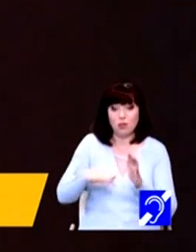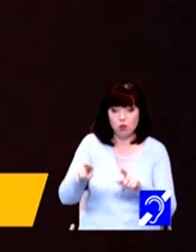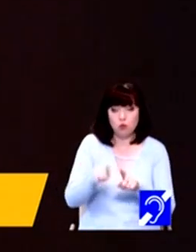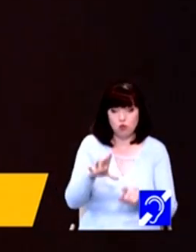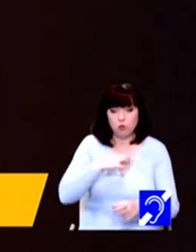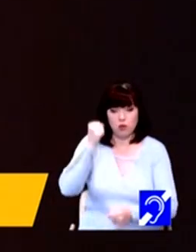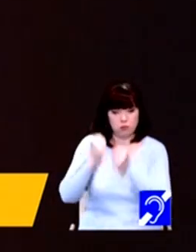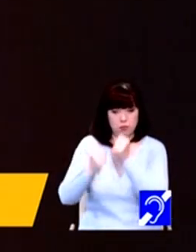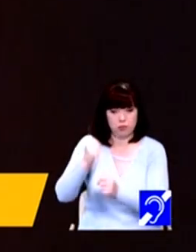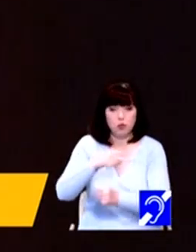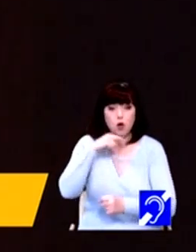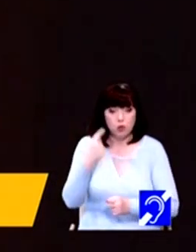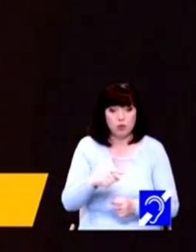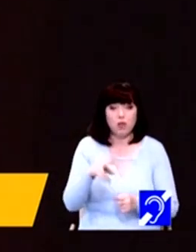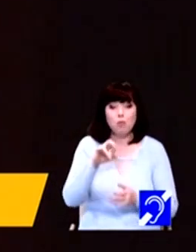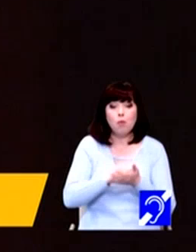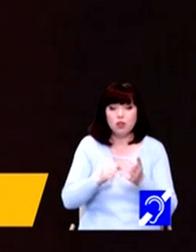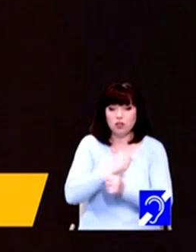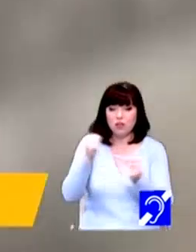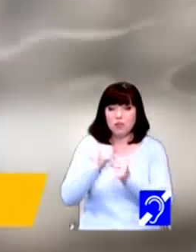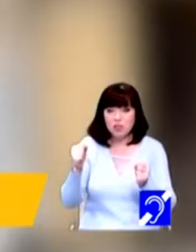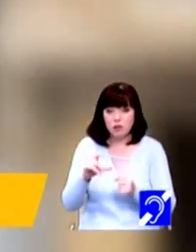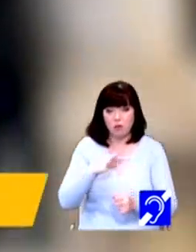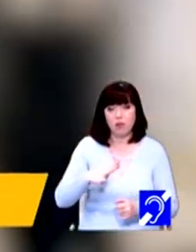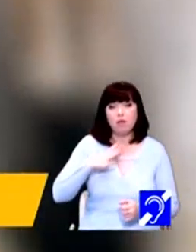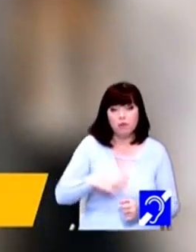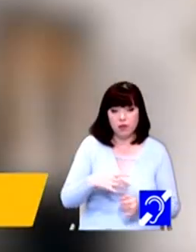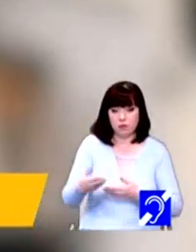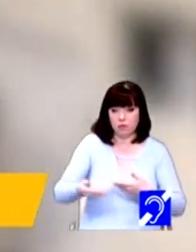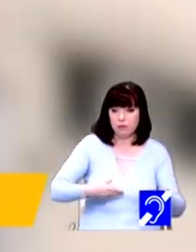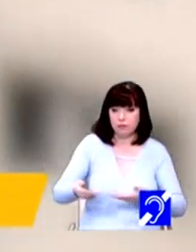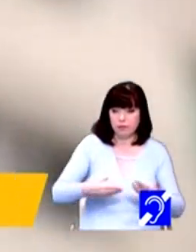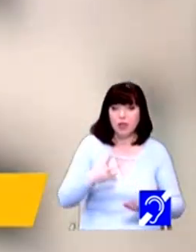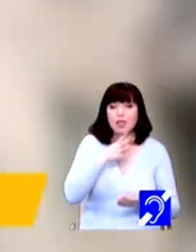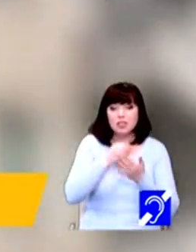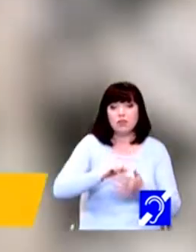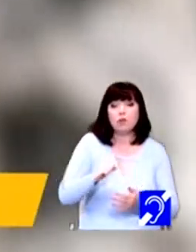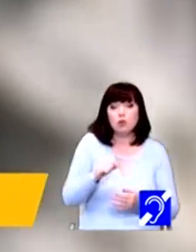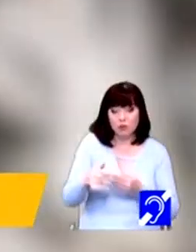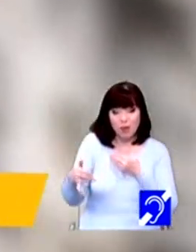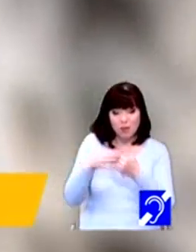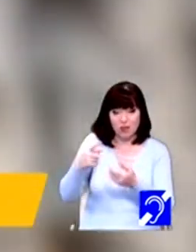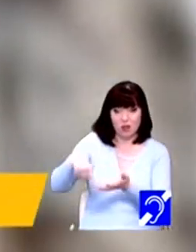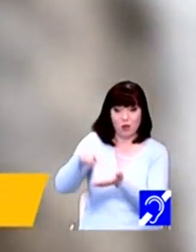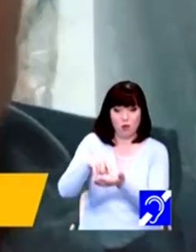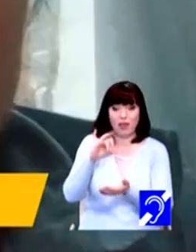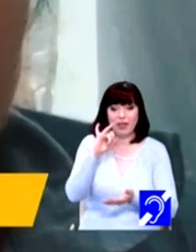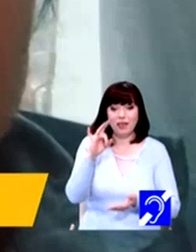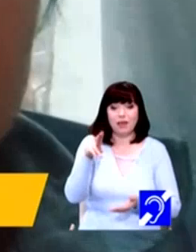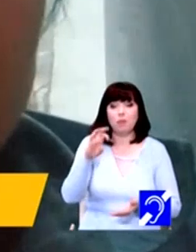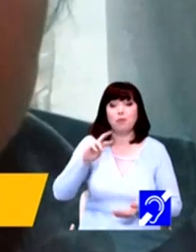de militarii ruși. Din cauza exploziilor, a fost nevoită să meargă pe jos la prieteni în orașul din apropiere, în Irpeni.